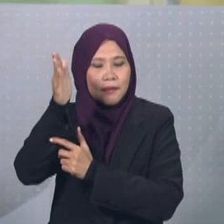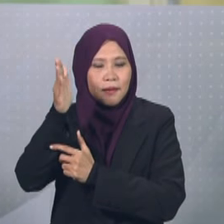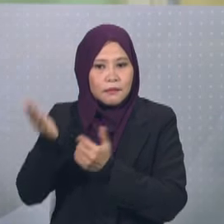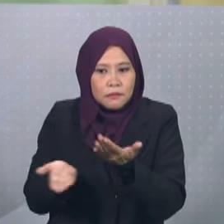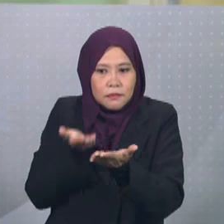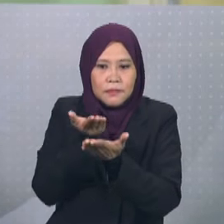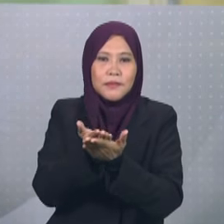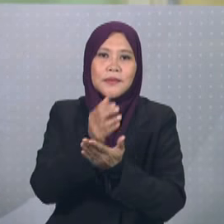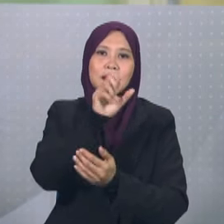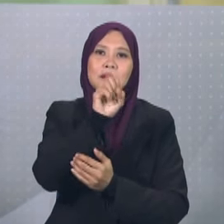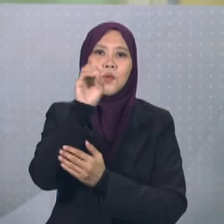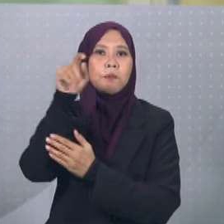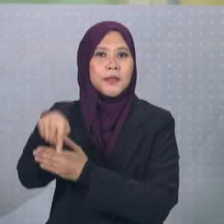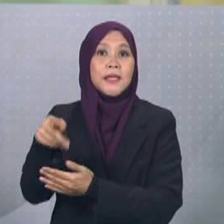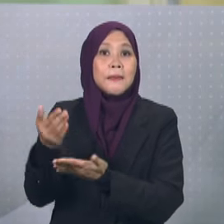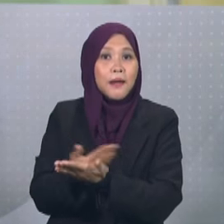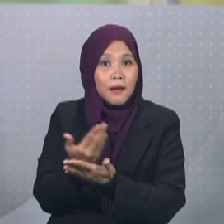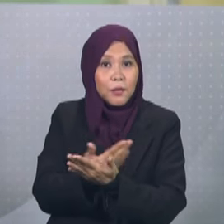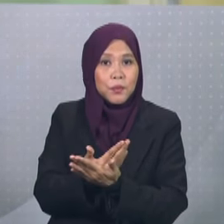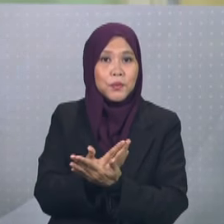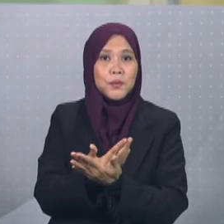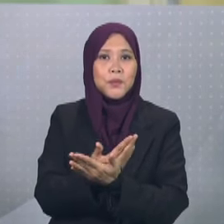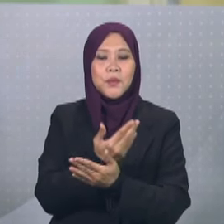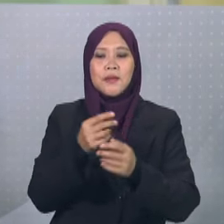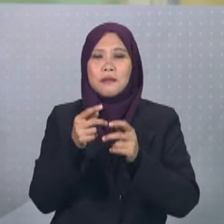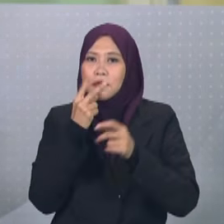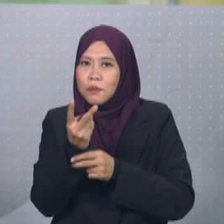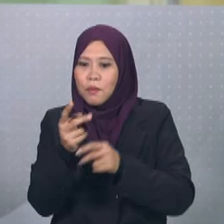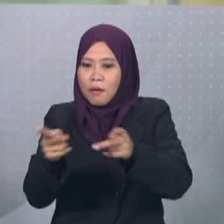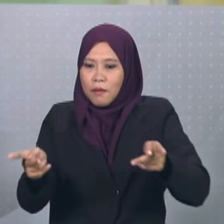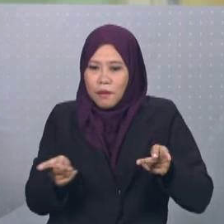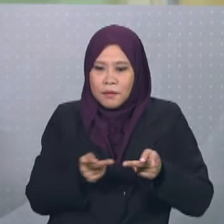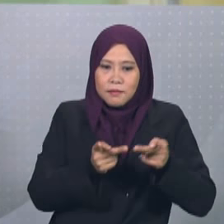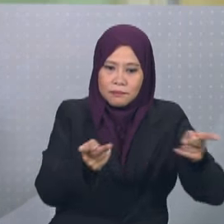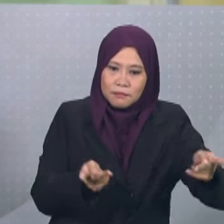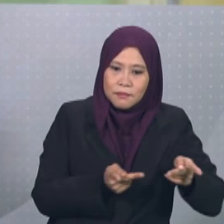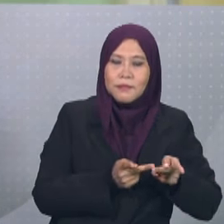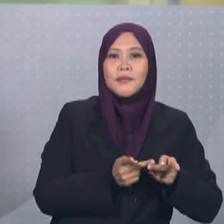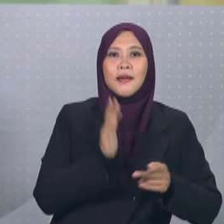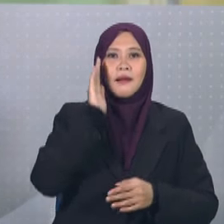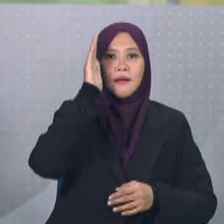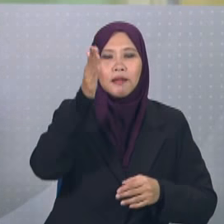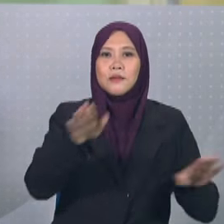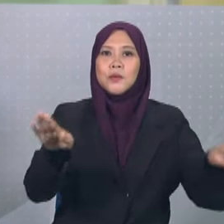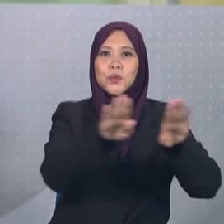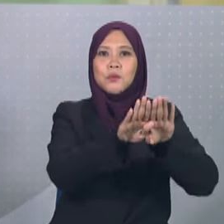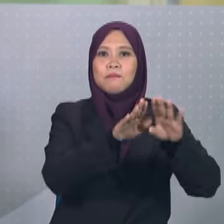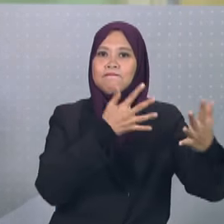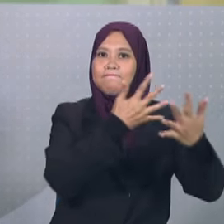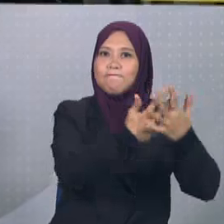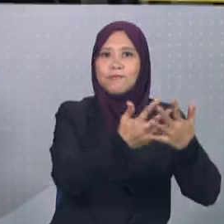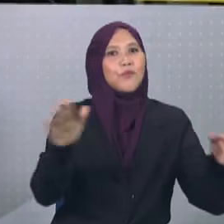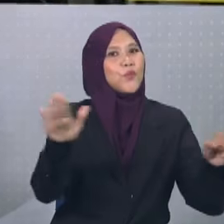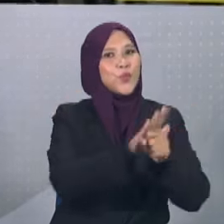dengan SOP yang baru mengenai kawasan yang akan di lockdown ini secara